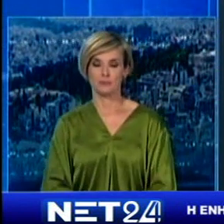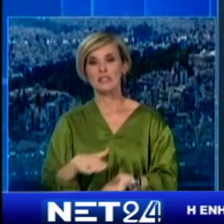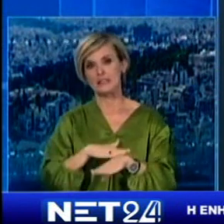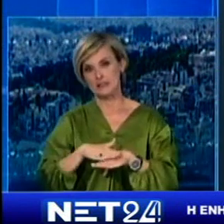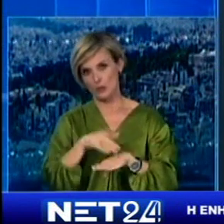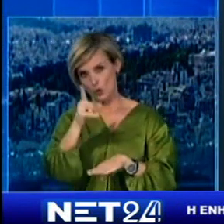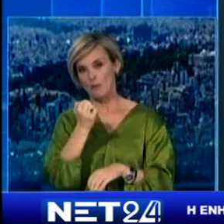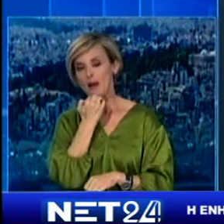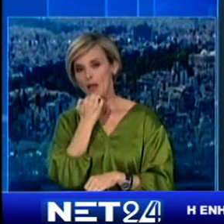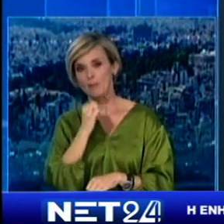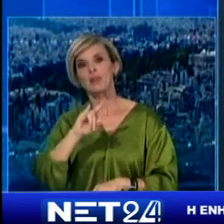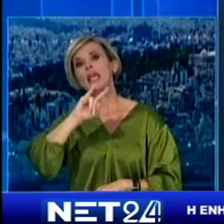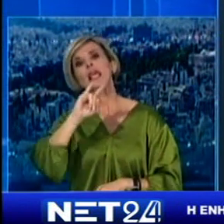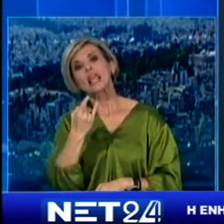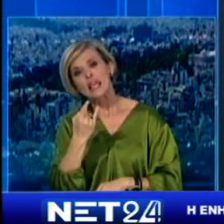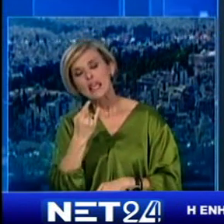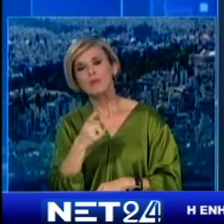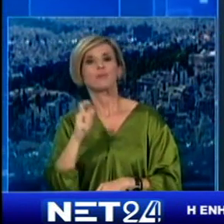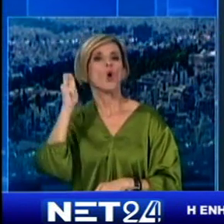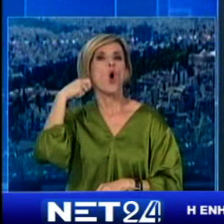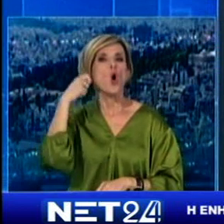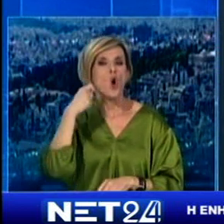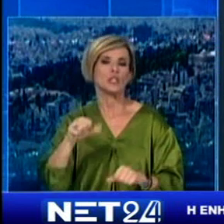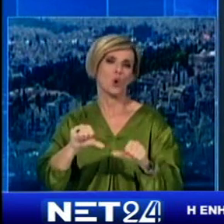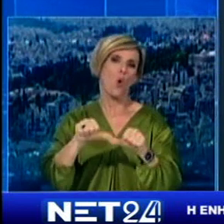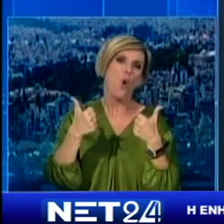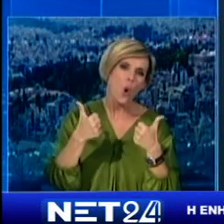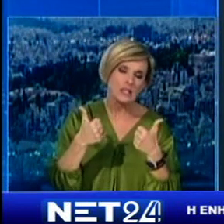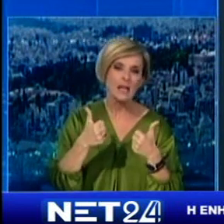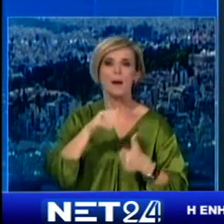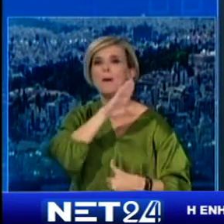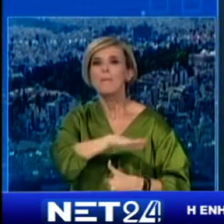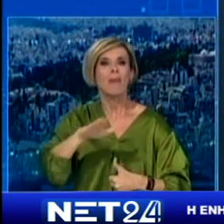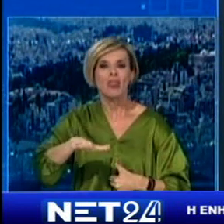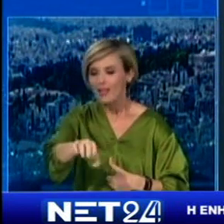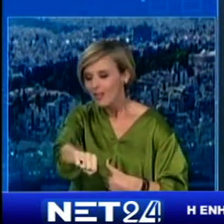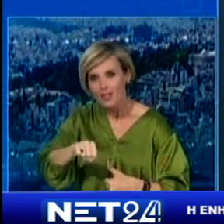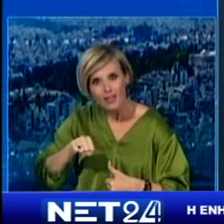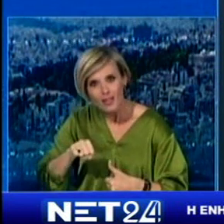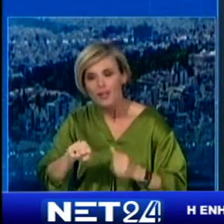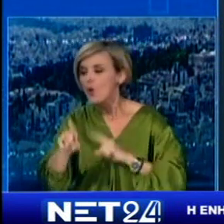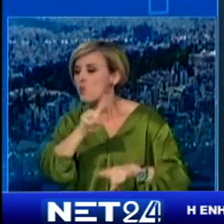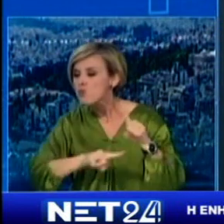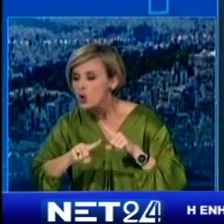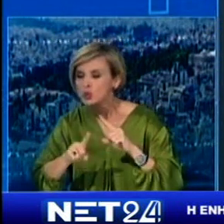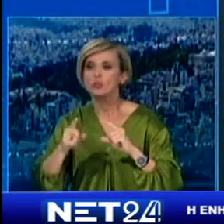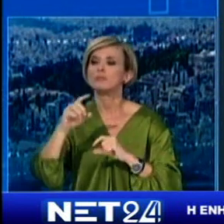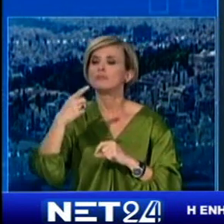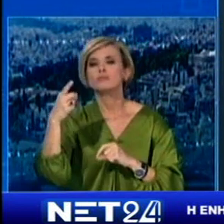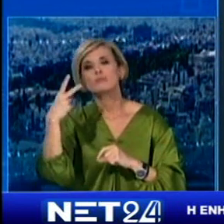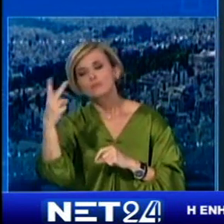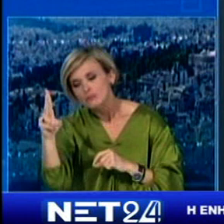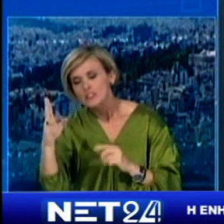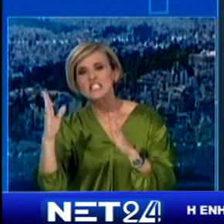Συγγνώμη, ή μετάβαση διαζευμένων γονέων ή γονέων που τελούν σε διάσταση που είναι αναγκαία για τη διασφάλιση επικοινωνίας γονέων